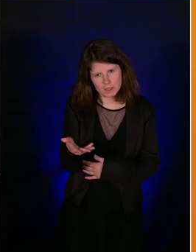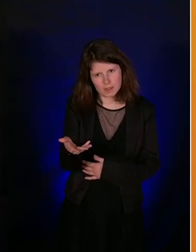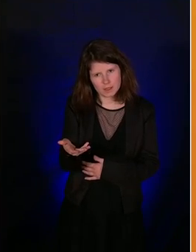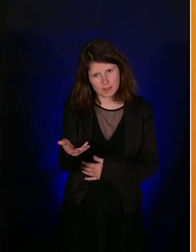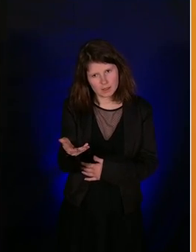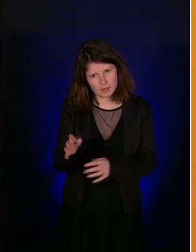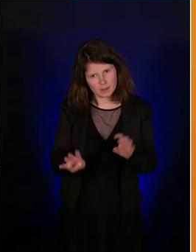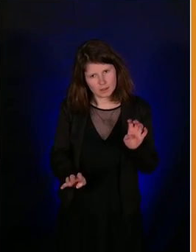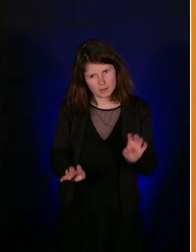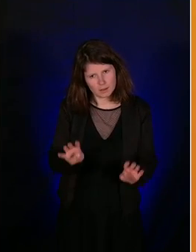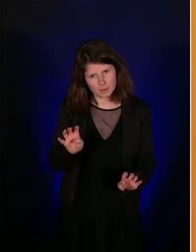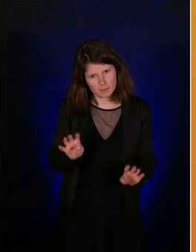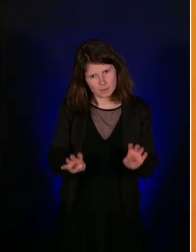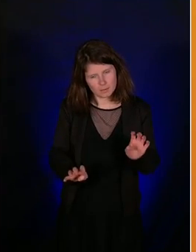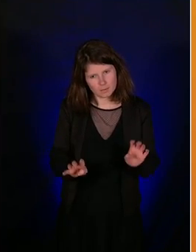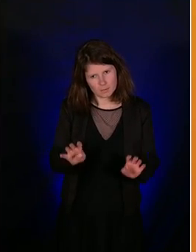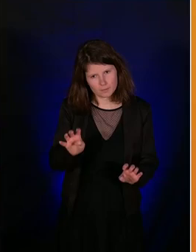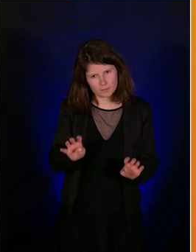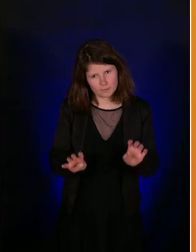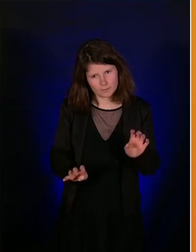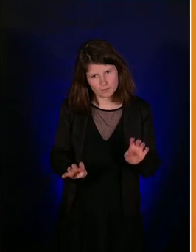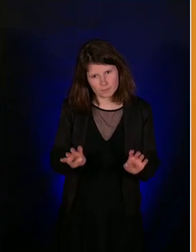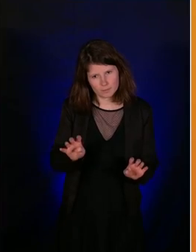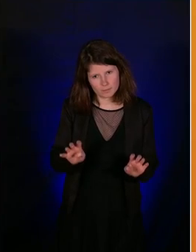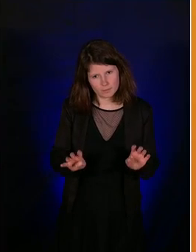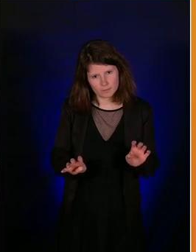ici ah mais attendez